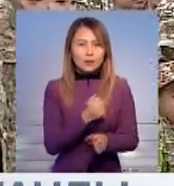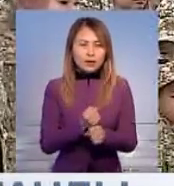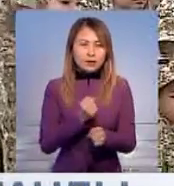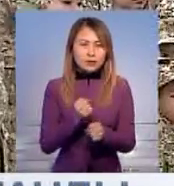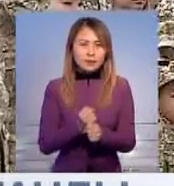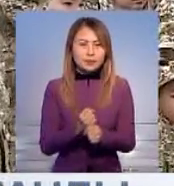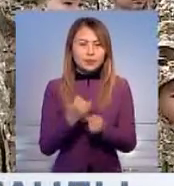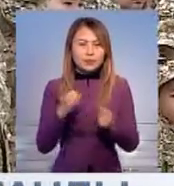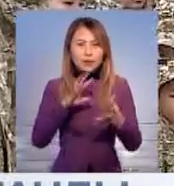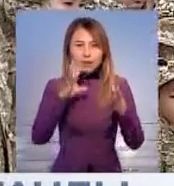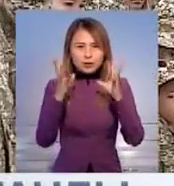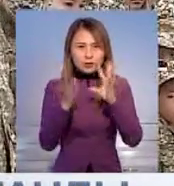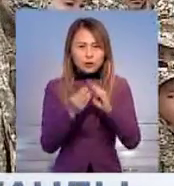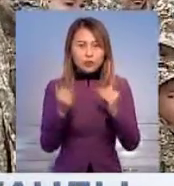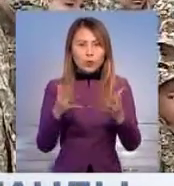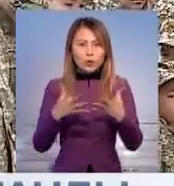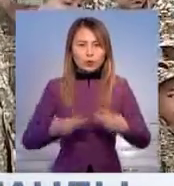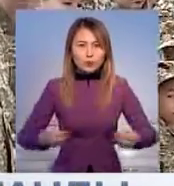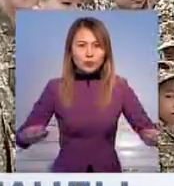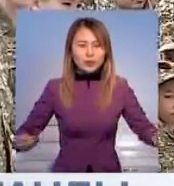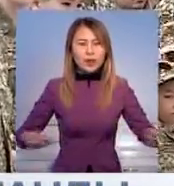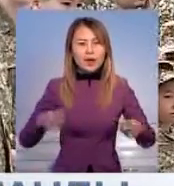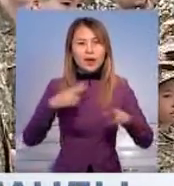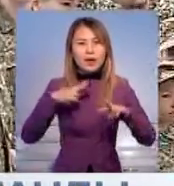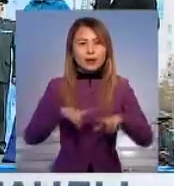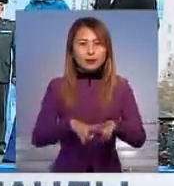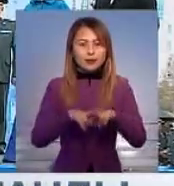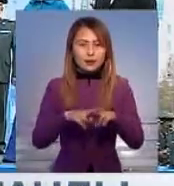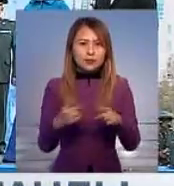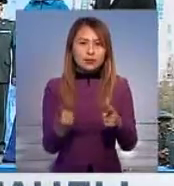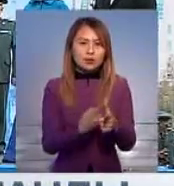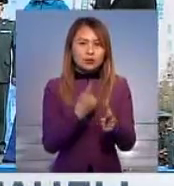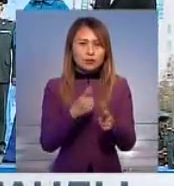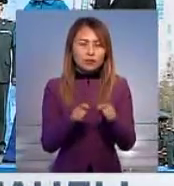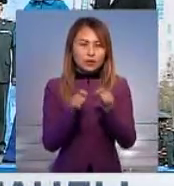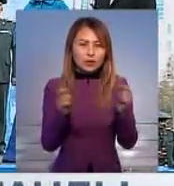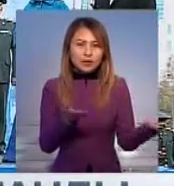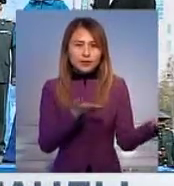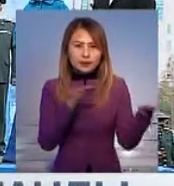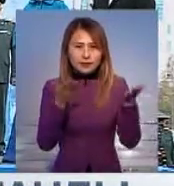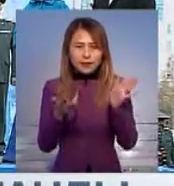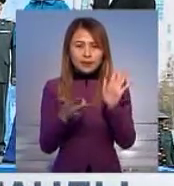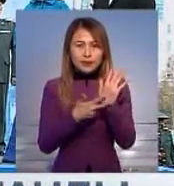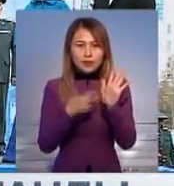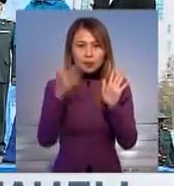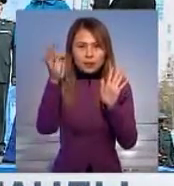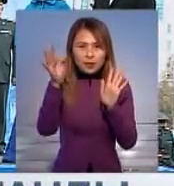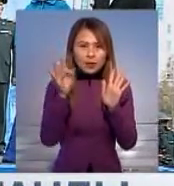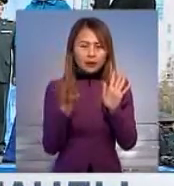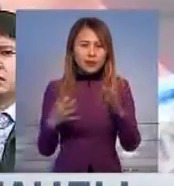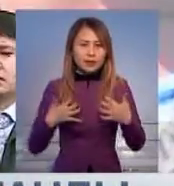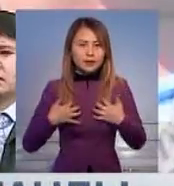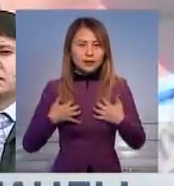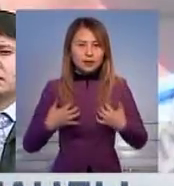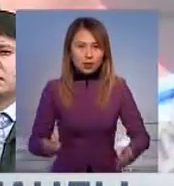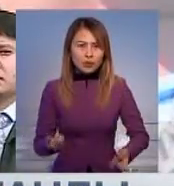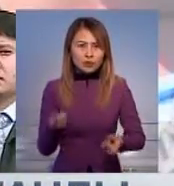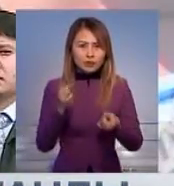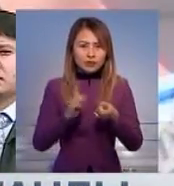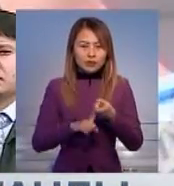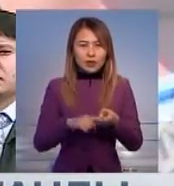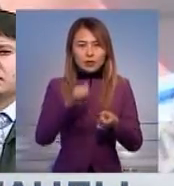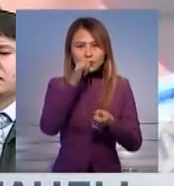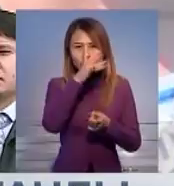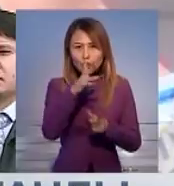жатырмыз. Жалпы осы көктемде Астанадан әскер қатарына шақырылған жігіттердің 8% денсаулығына байланысты жарамыз